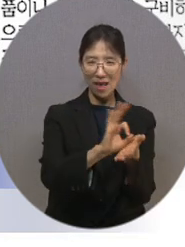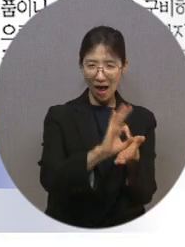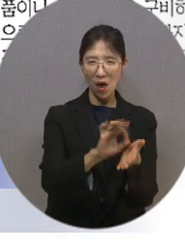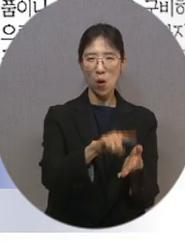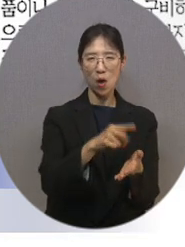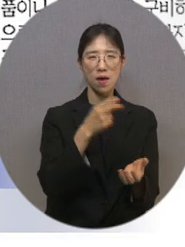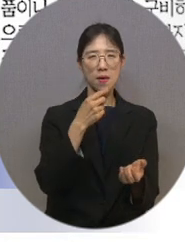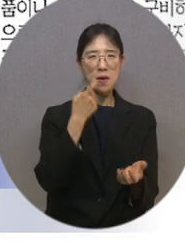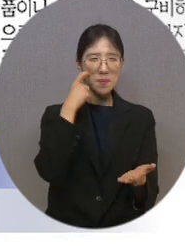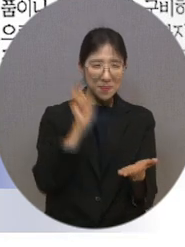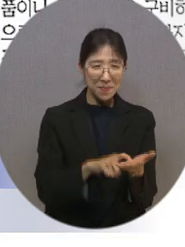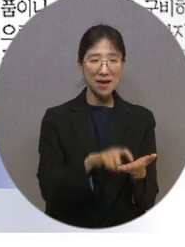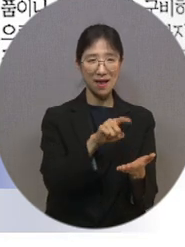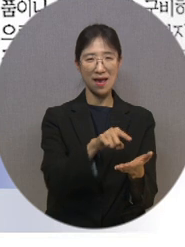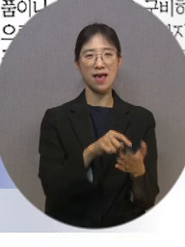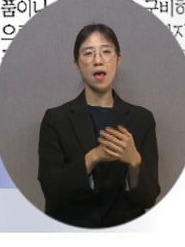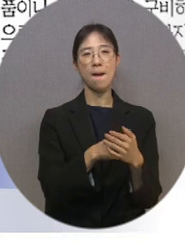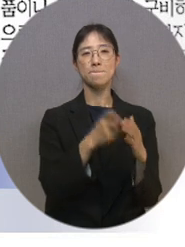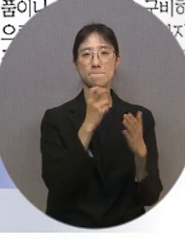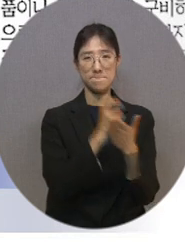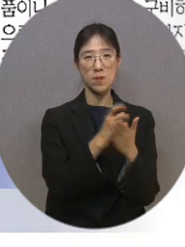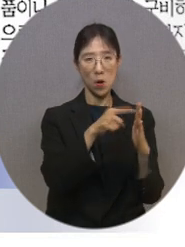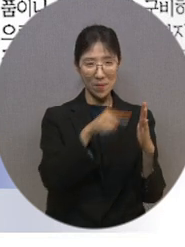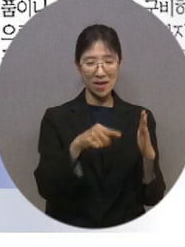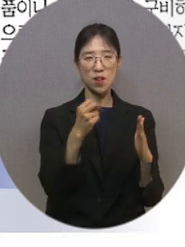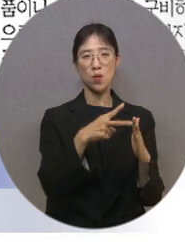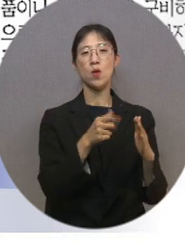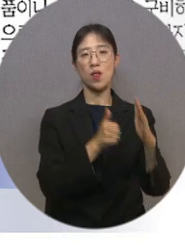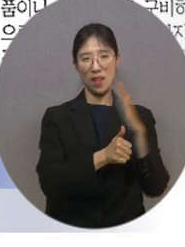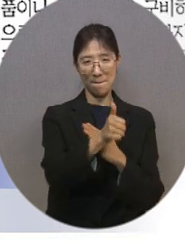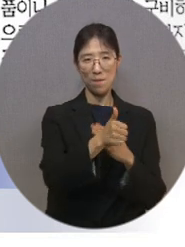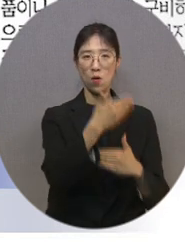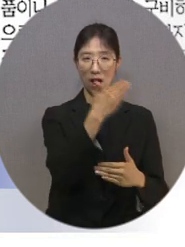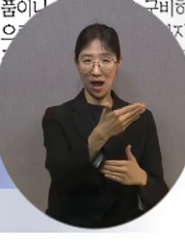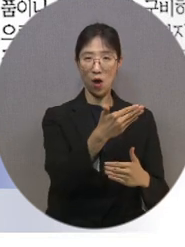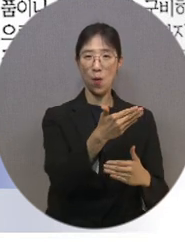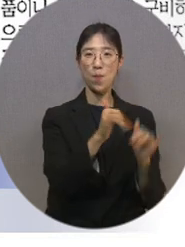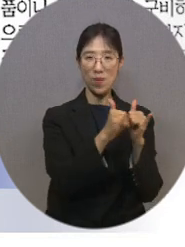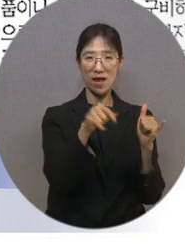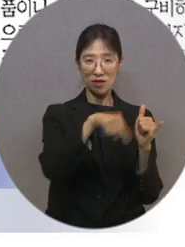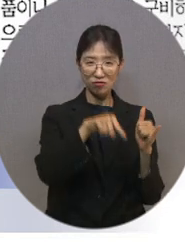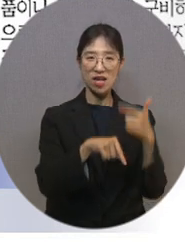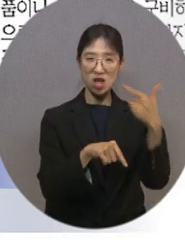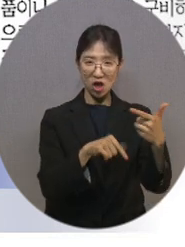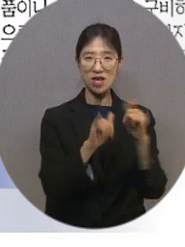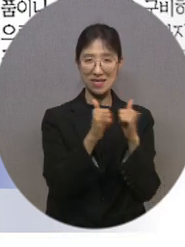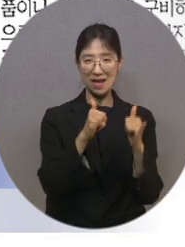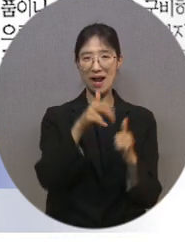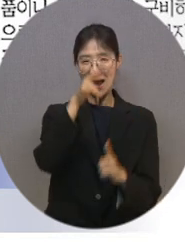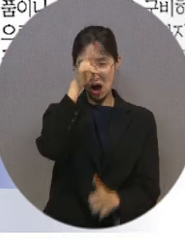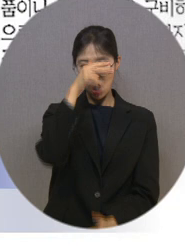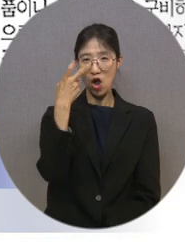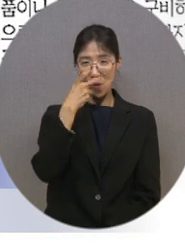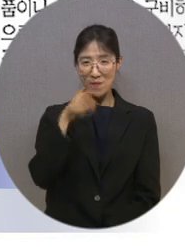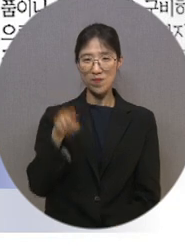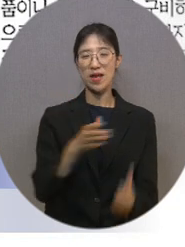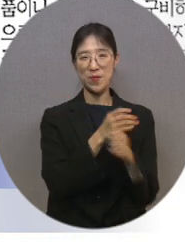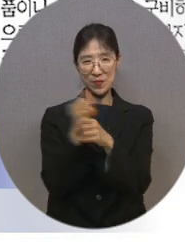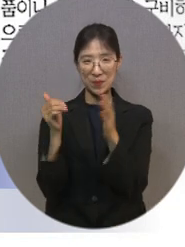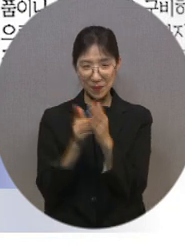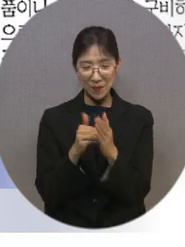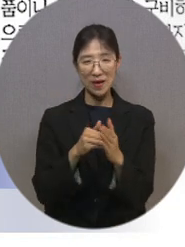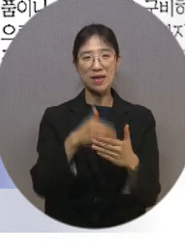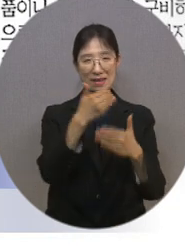등으로 적발된 사회복지법인과 법인 대표 등 9명 중 6명을 검찰에 우선 송치하고